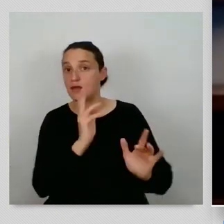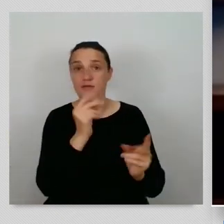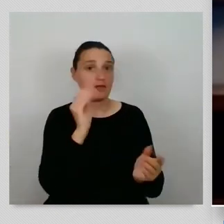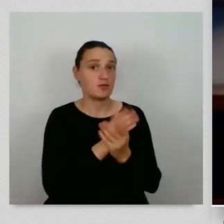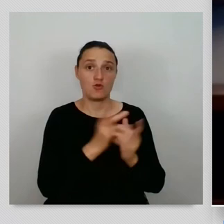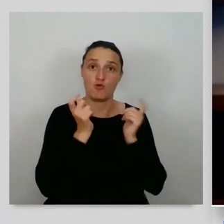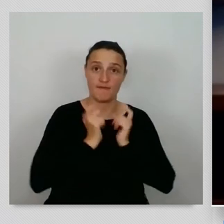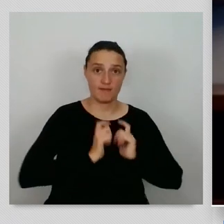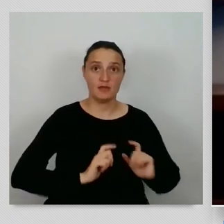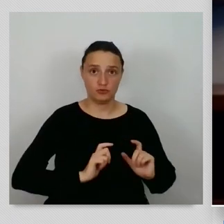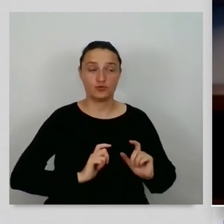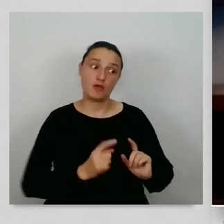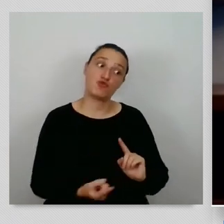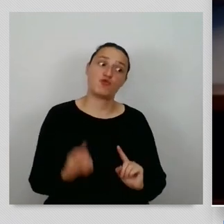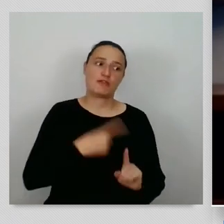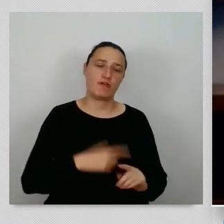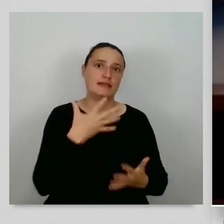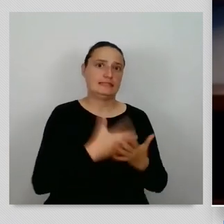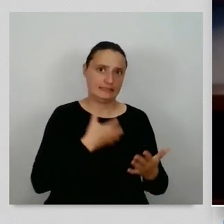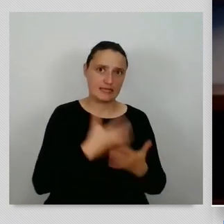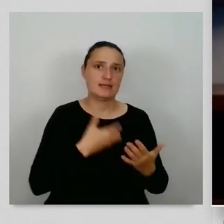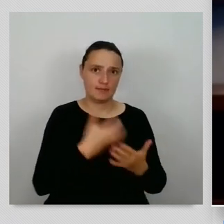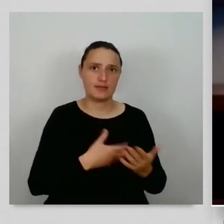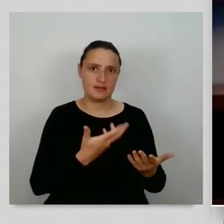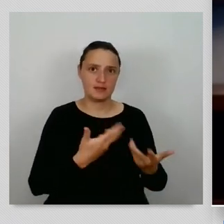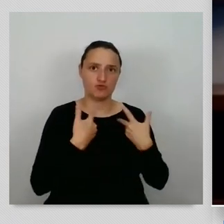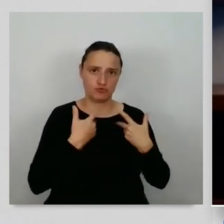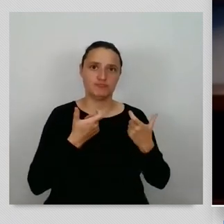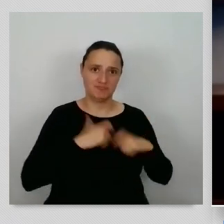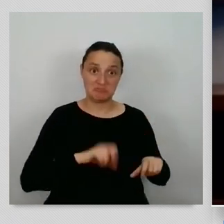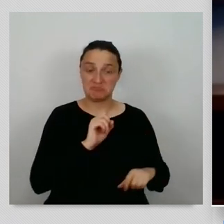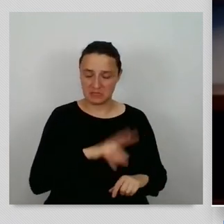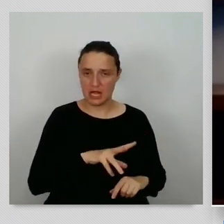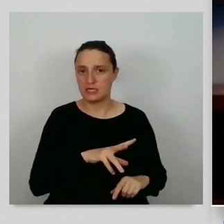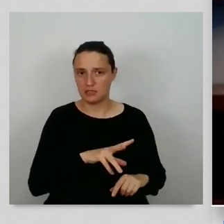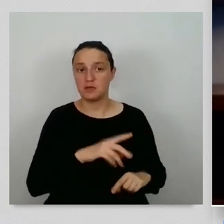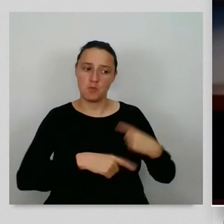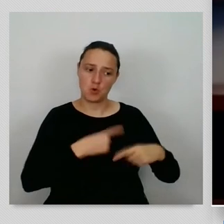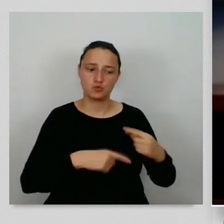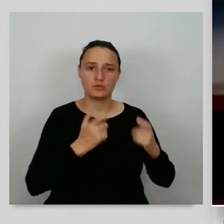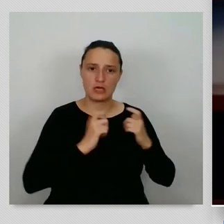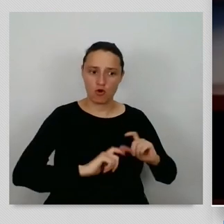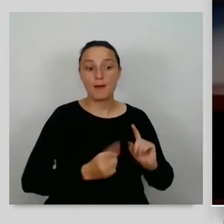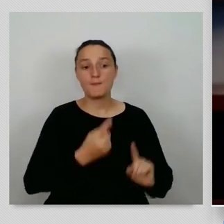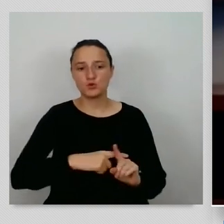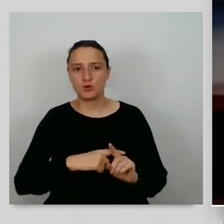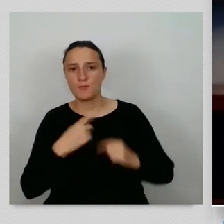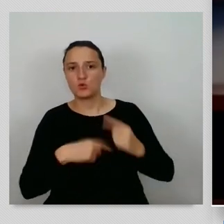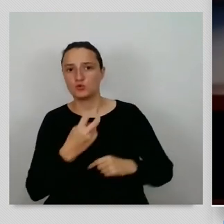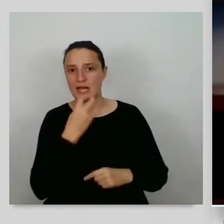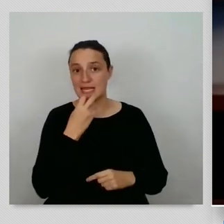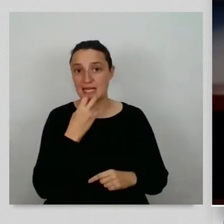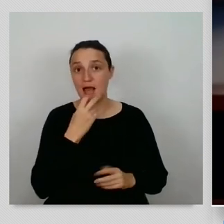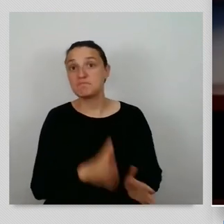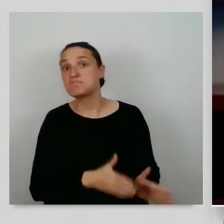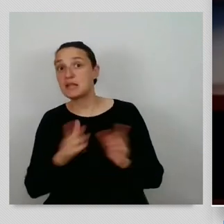sposób finansowania życia mieszkańców wsi i producentów rolnych, jak i również jako sposób, że tak